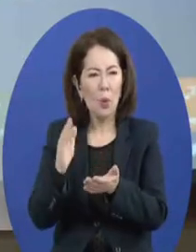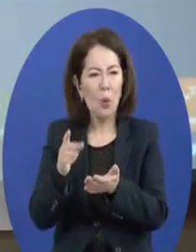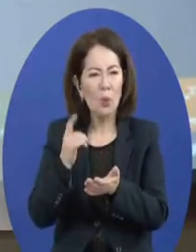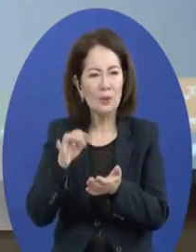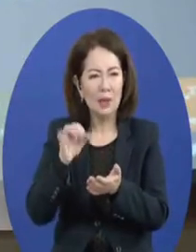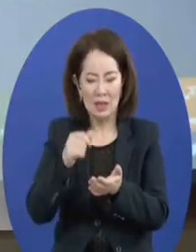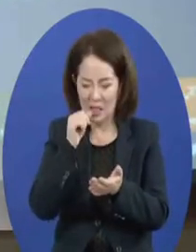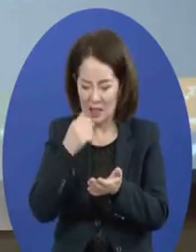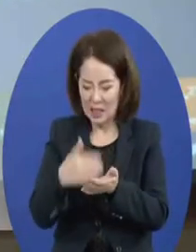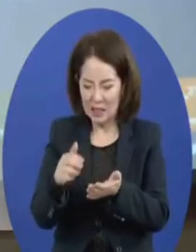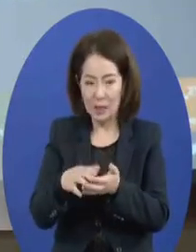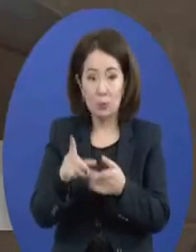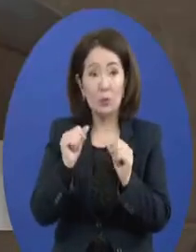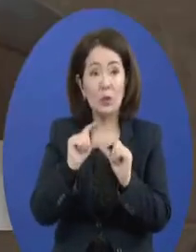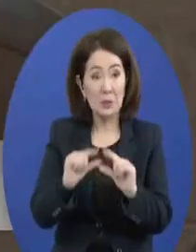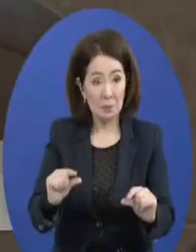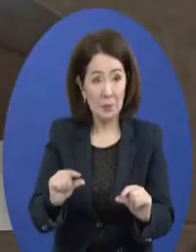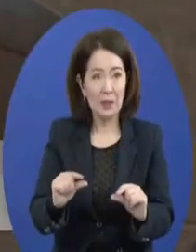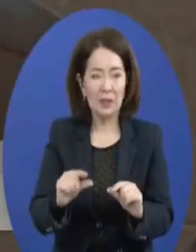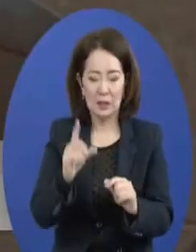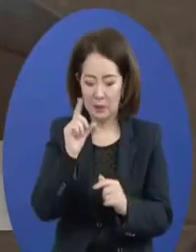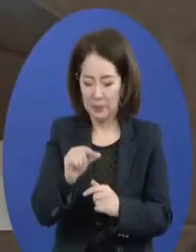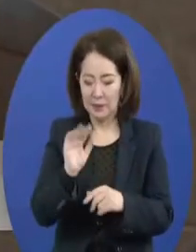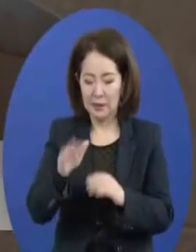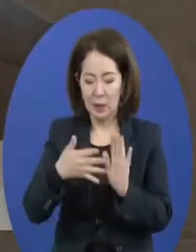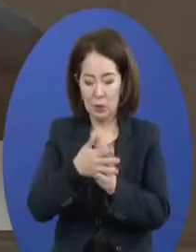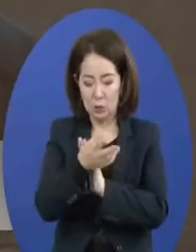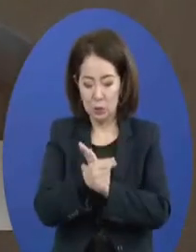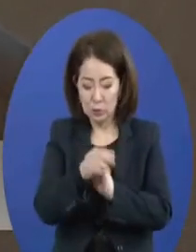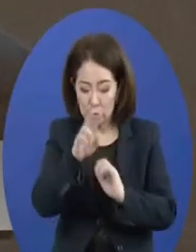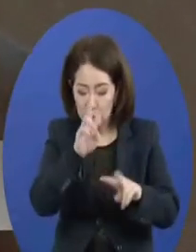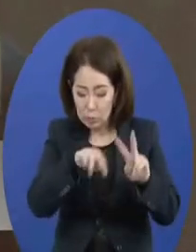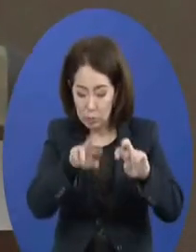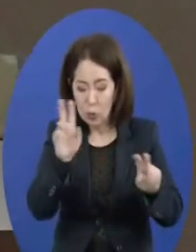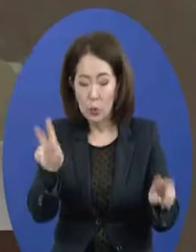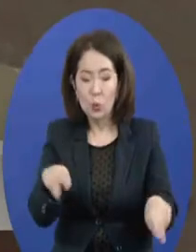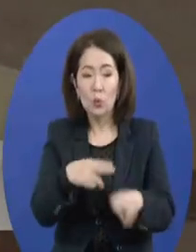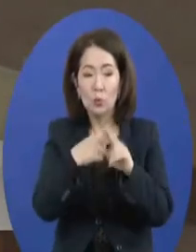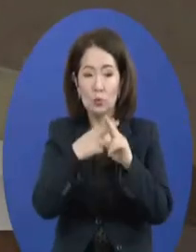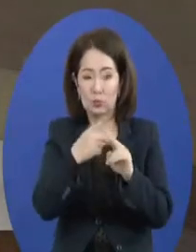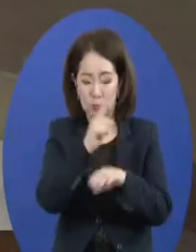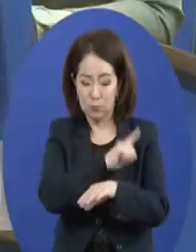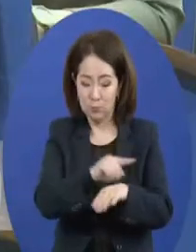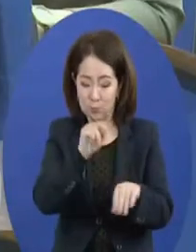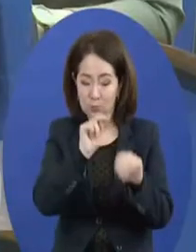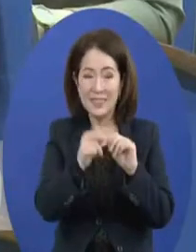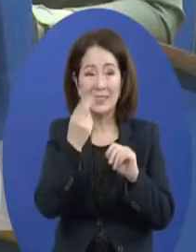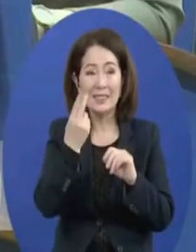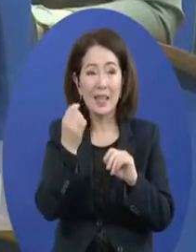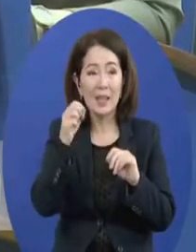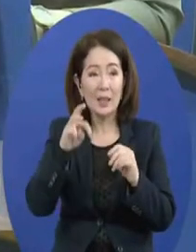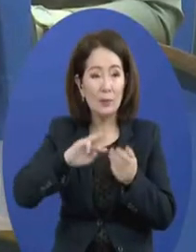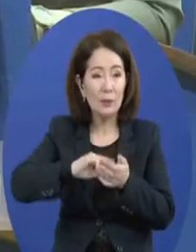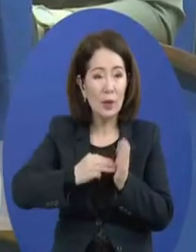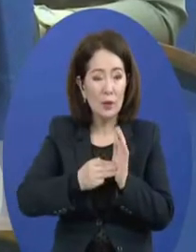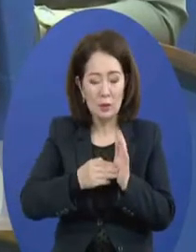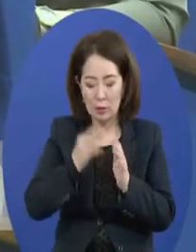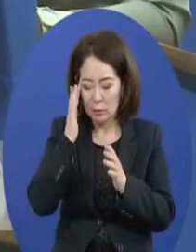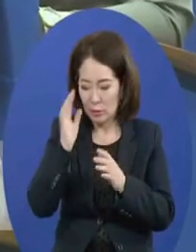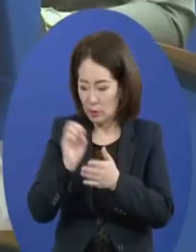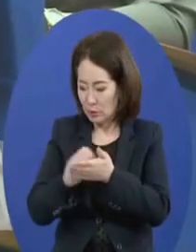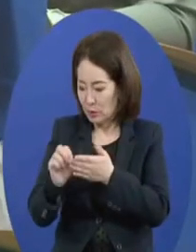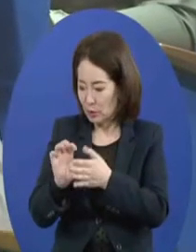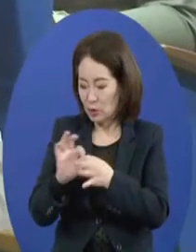хэвлэх хорны зардал хэмнэгдэх юм. Эцэст нь төсвийн үр дүнгийн шалгуур үзүүлэлтүүдийг цахим системээр тооцоолж, бодлогын баримт